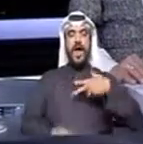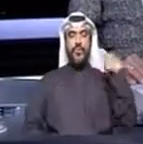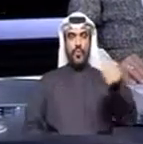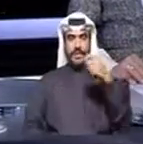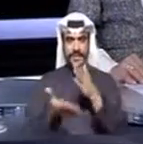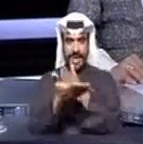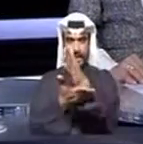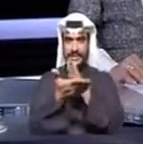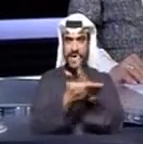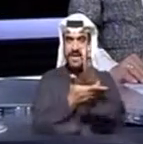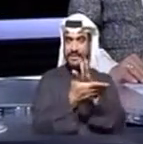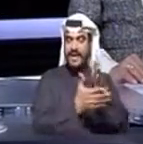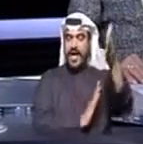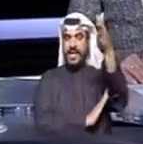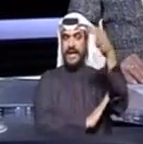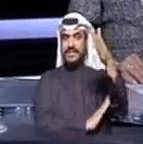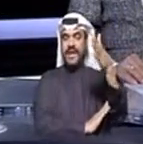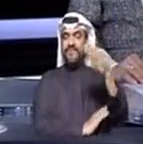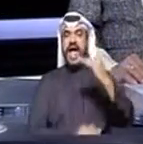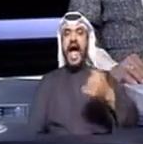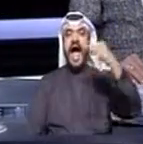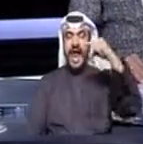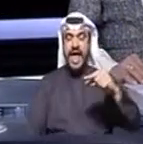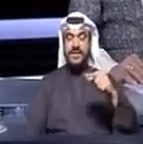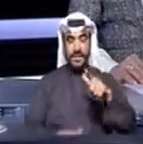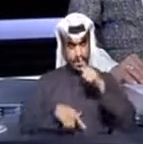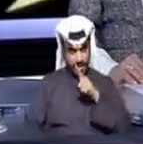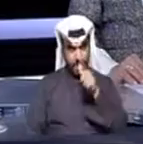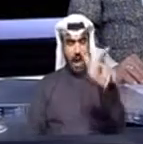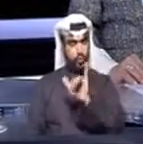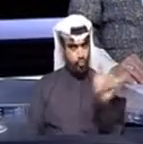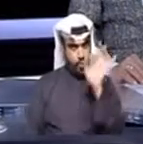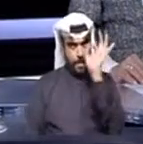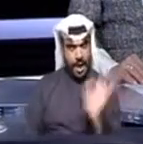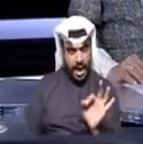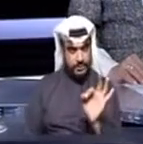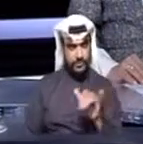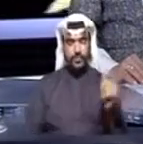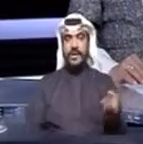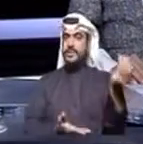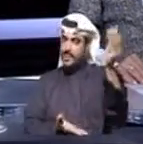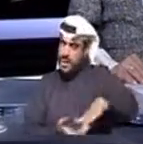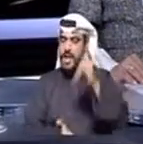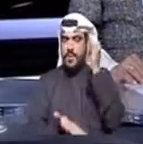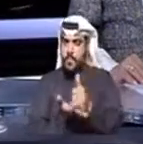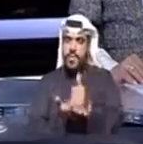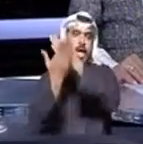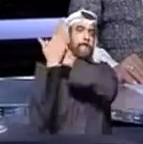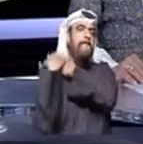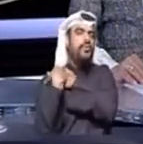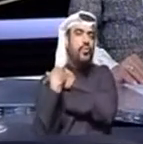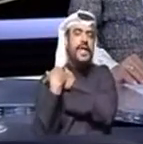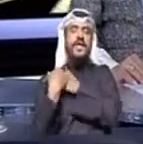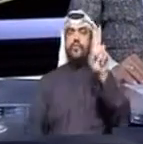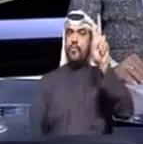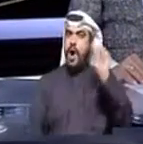الخارجية السفير خالد سليمان الجرالله شدد في كلمته خلال الجلسة الافتتاحية على ضرورة مضاعفة مسؤوليات المجتمع الدولي